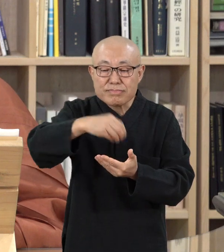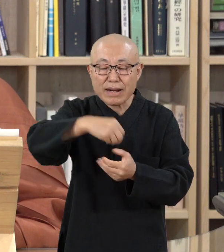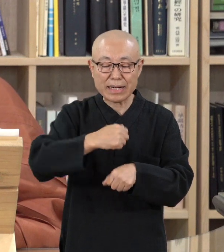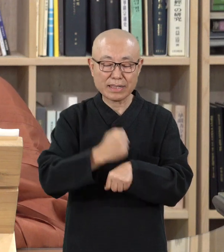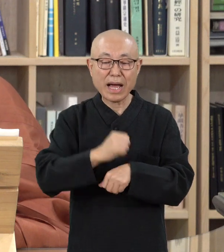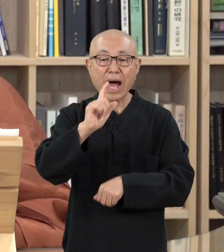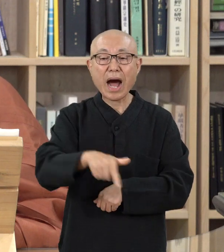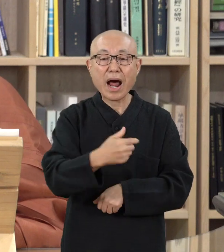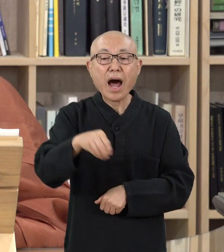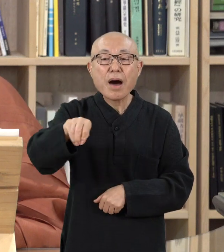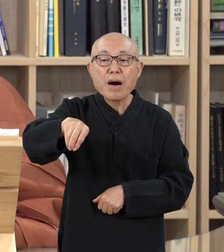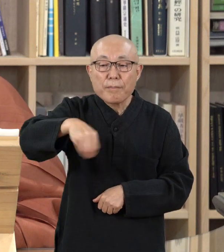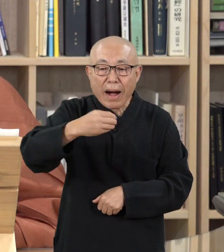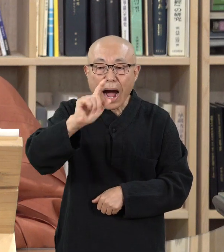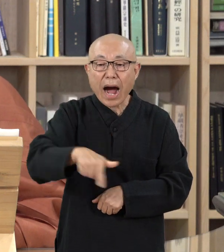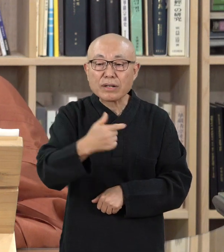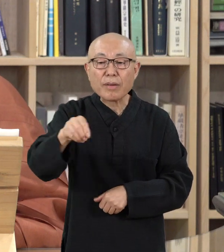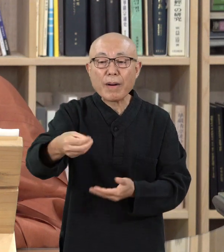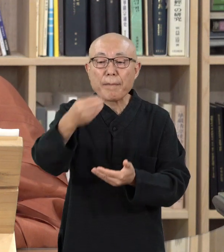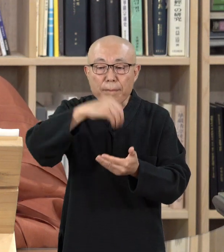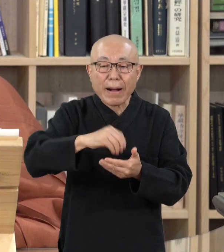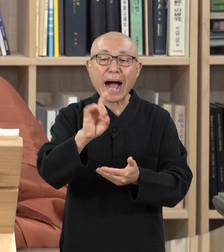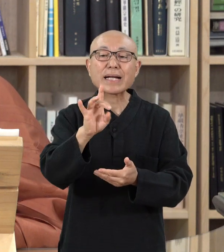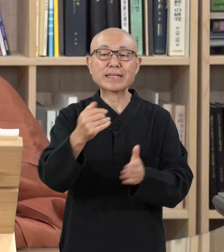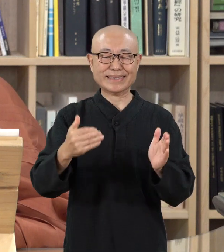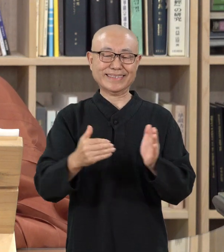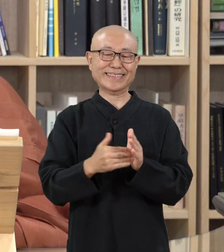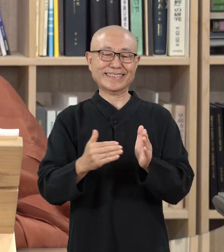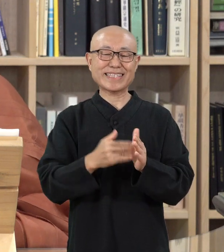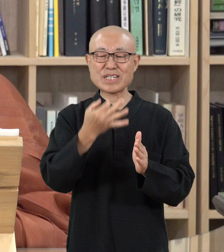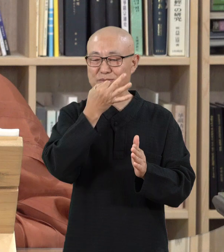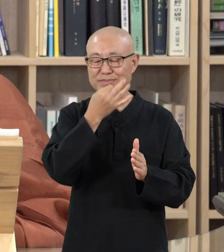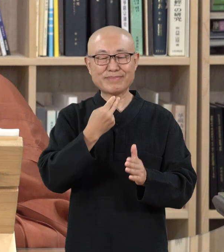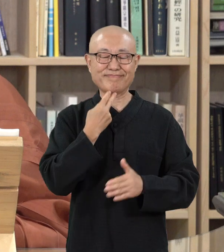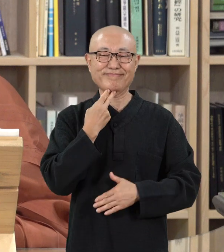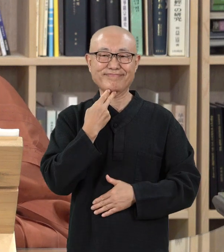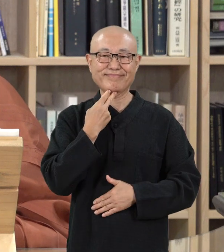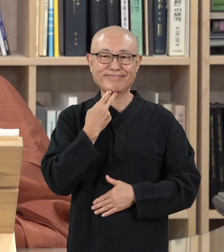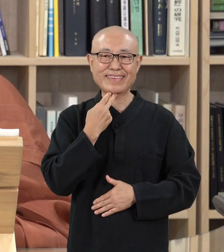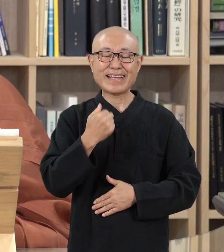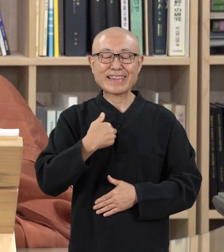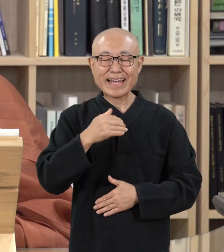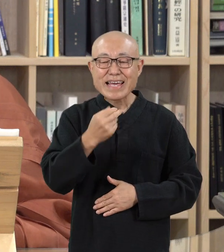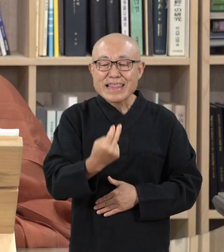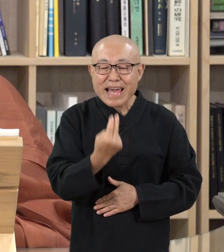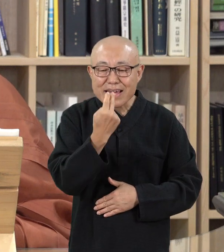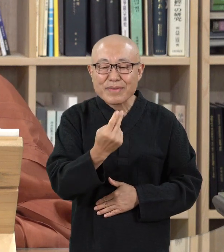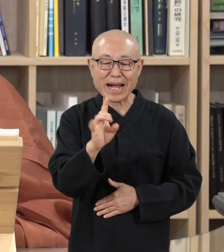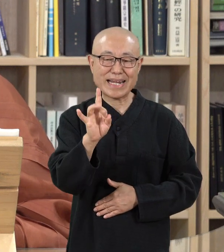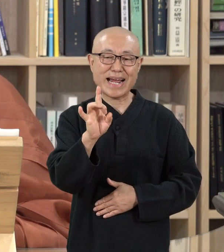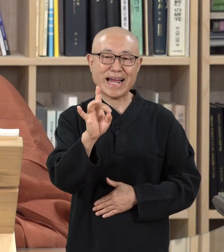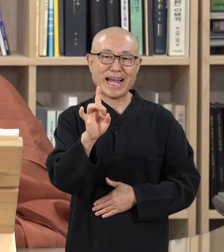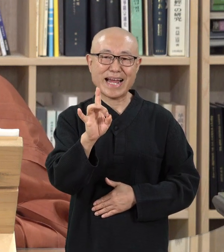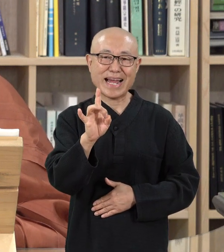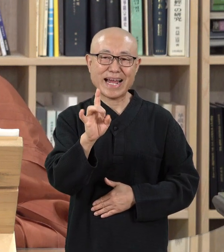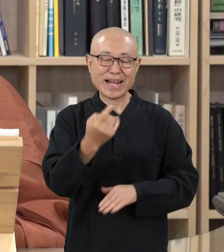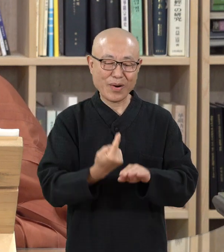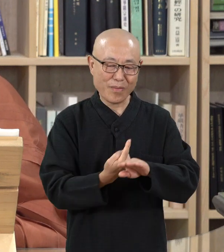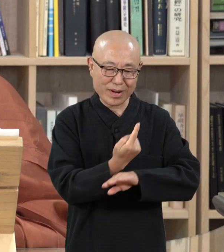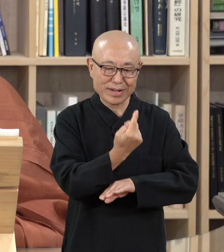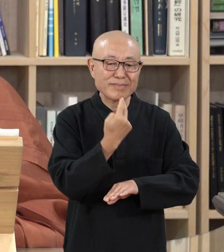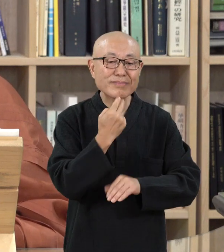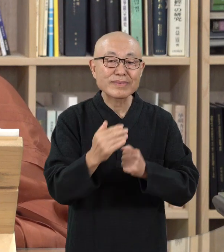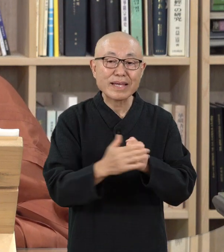그릇을 내가 걸식하면 이걸로서 만족하고 이걸로서 내 생명을 살아가는 나는 결코